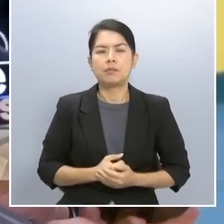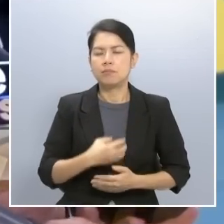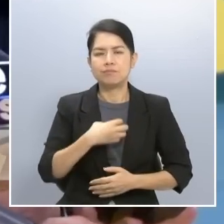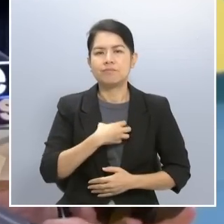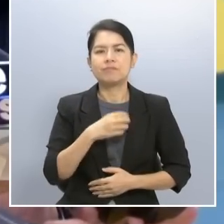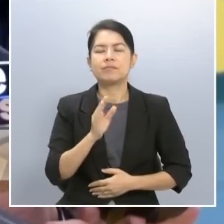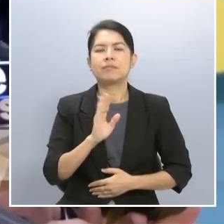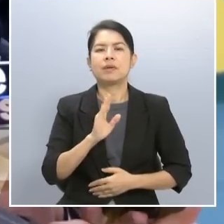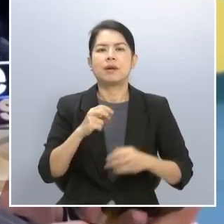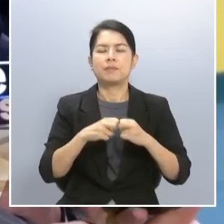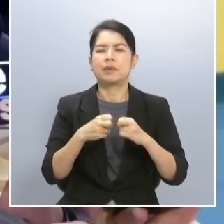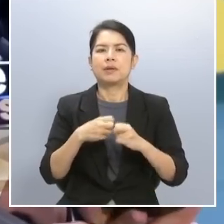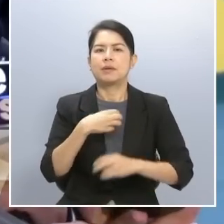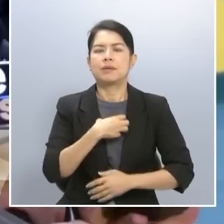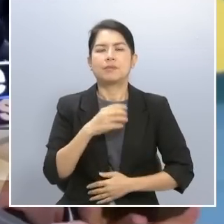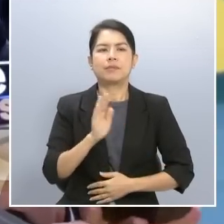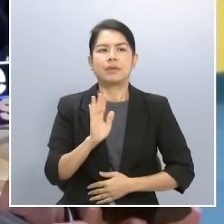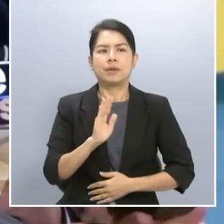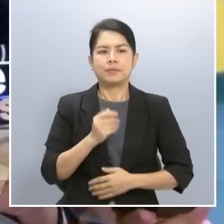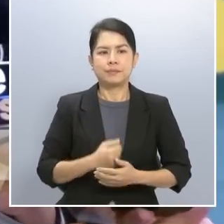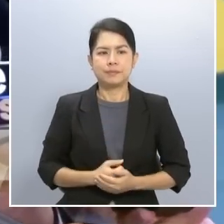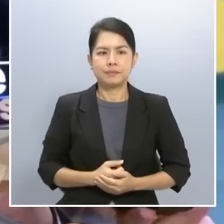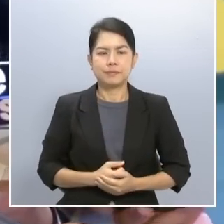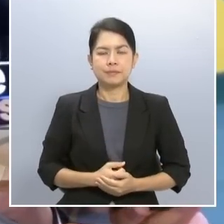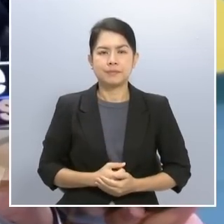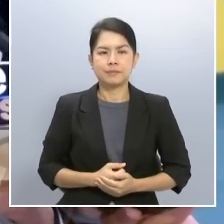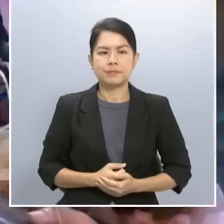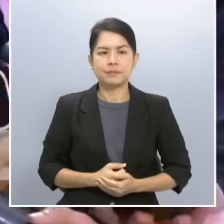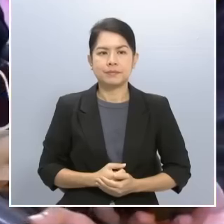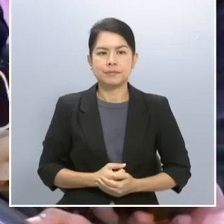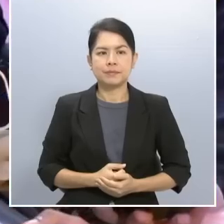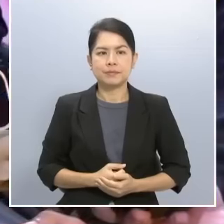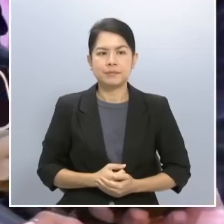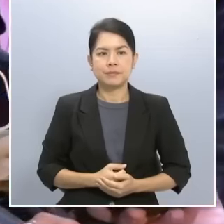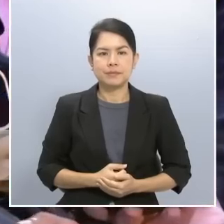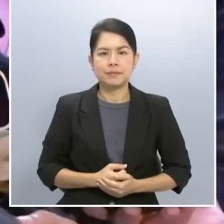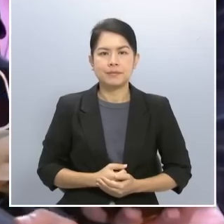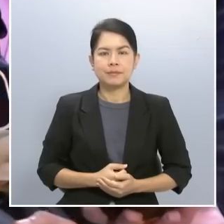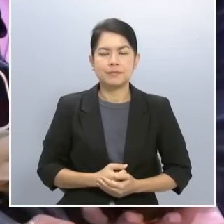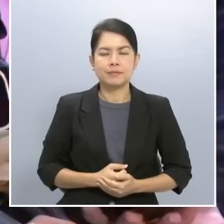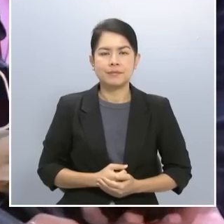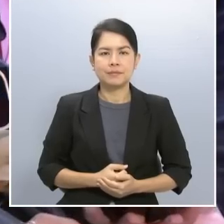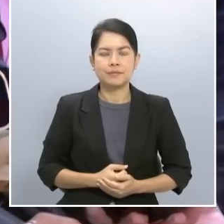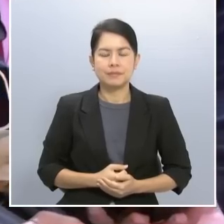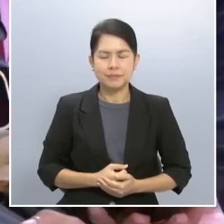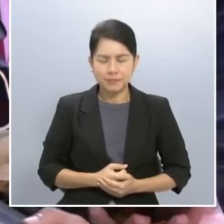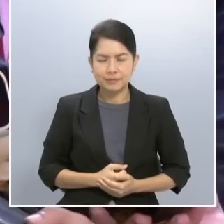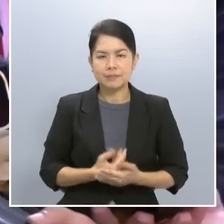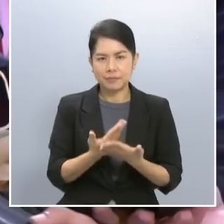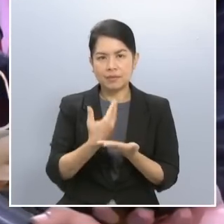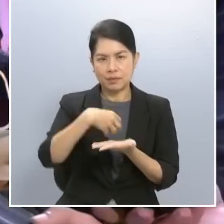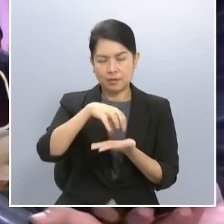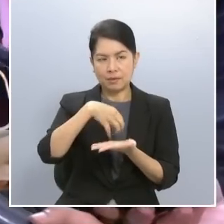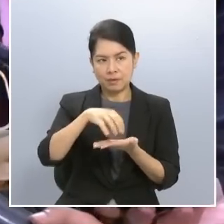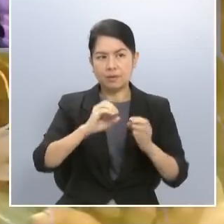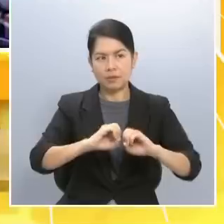เป็นคนที่ก่อให้เกิดความวุ่นวายไม่ใช่สไตล์ทำงานของพรรคภูมิใจไทยอยู่แล้ว นี่คุณอนุทินก็ตรงดีนะฮะ ค่ะ คือ